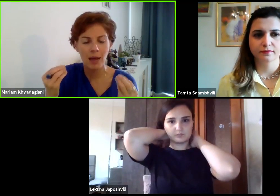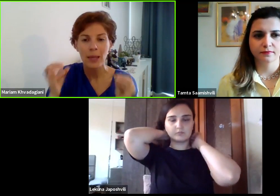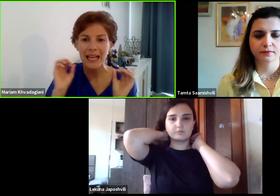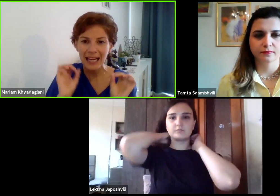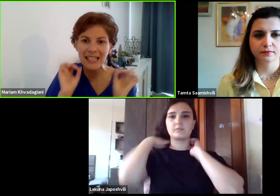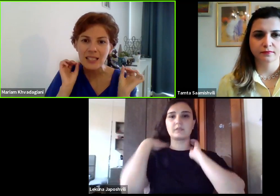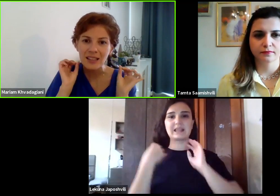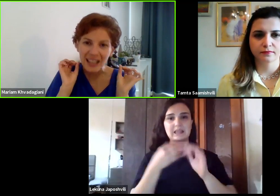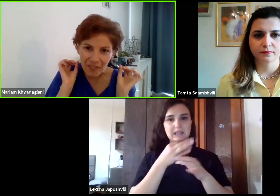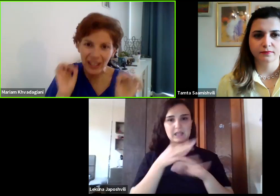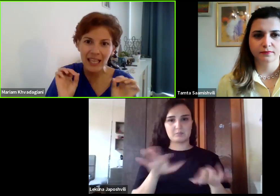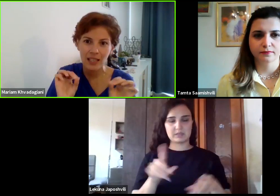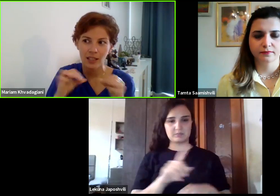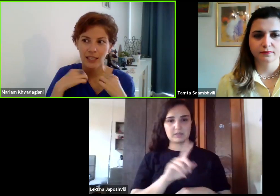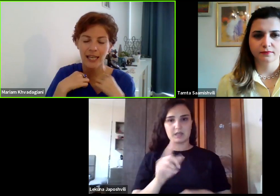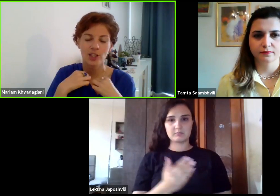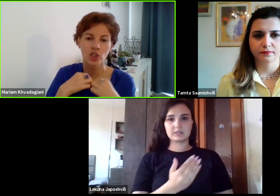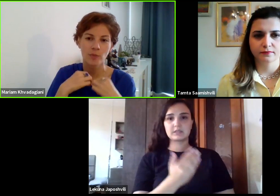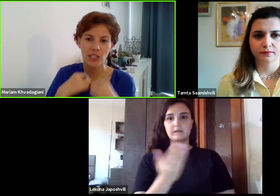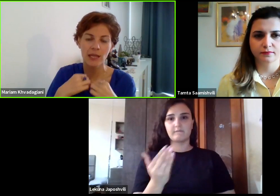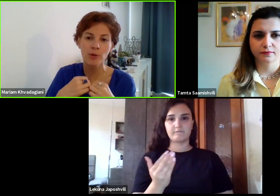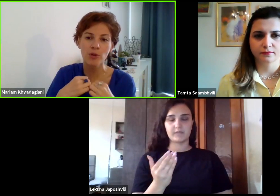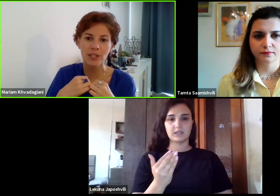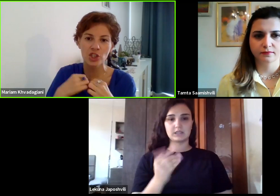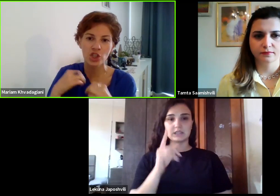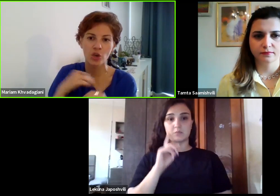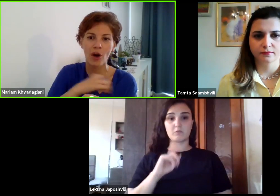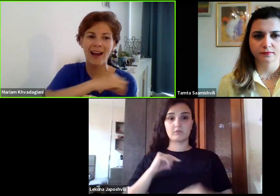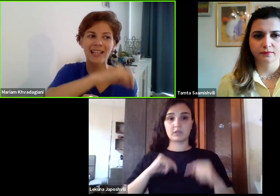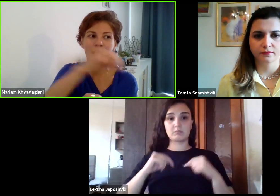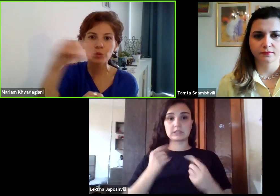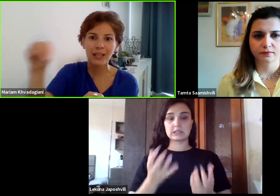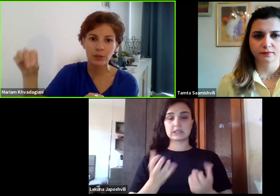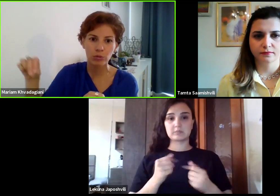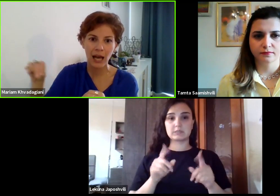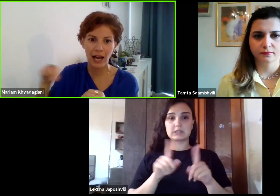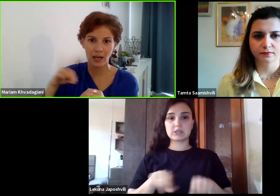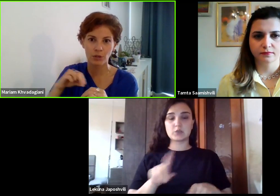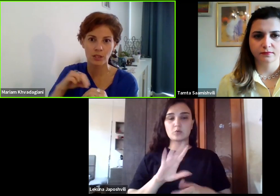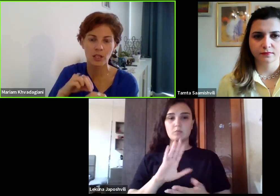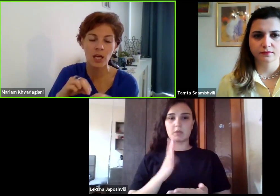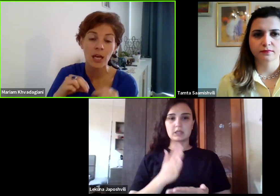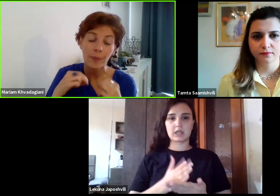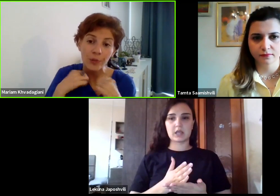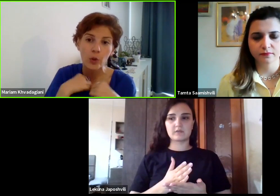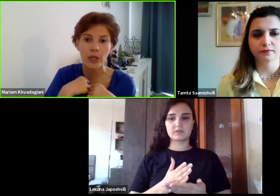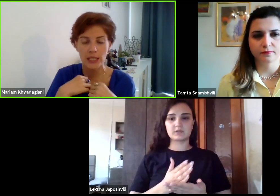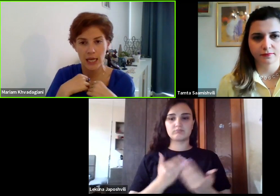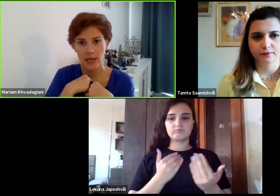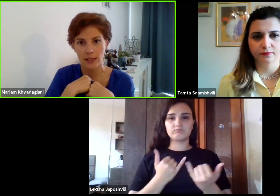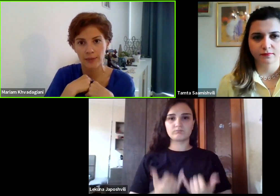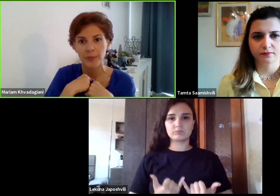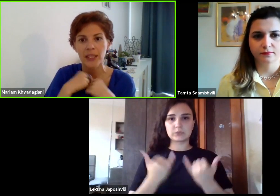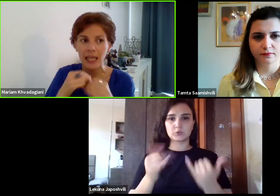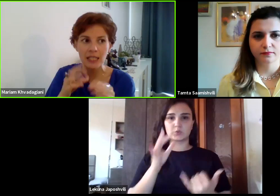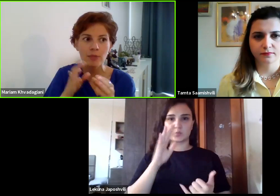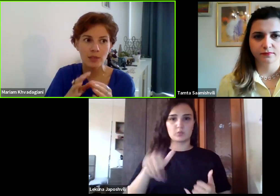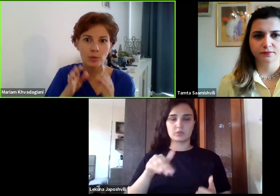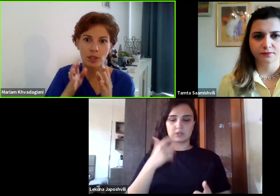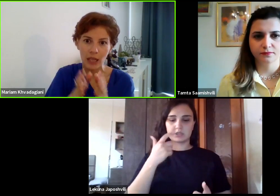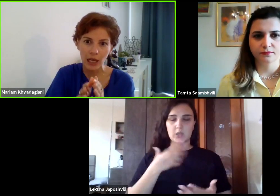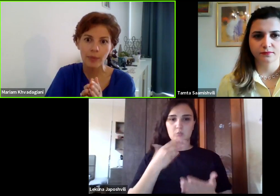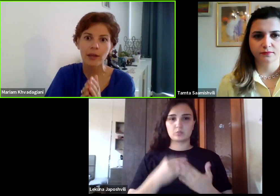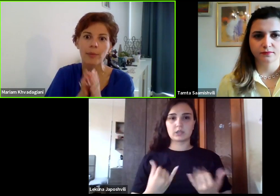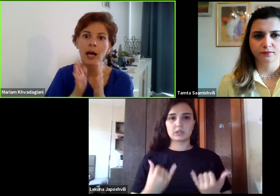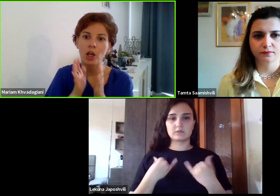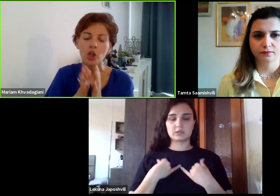ნებისმიერი რამ, რაც თქვენ განიჭებთ სიამოვნებას, ისე რომ არ გაქვთ გათვლა არავისე თქვენს გარდა. ეს